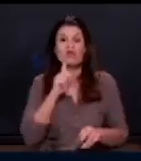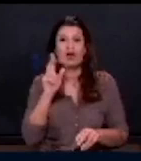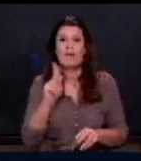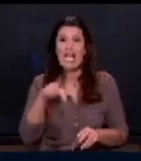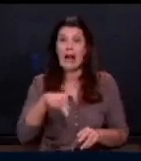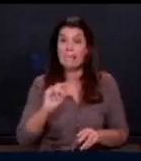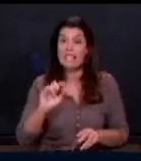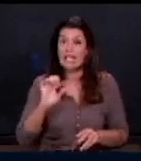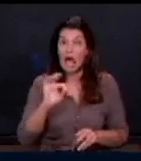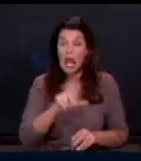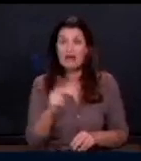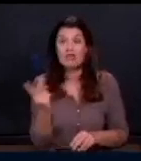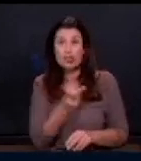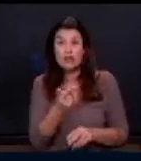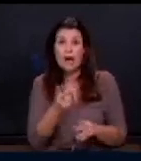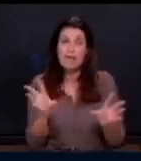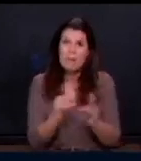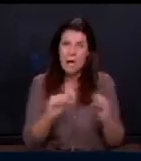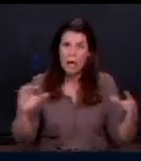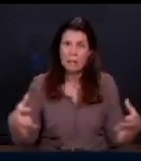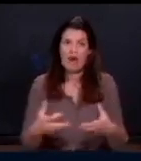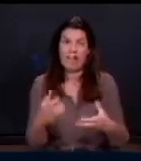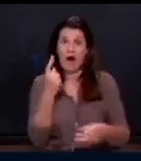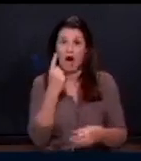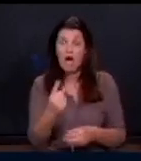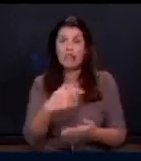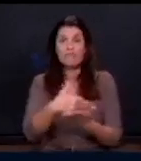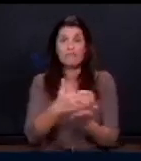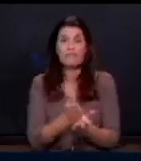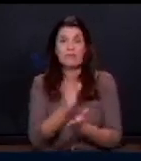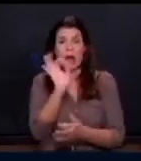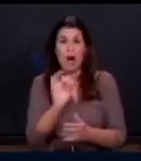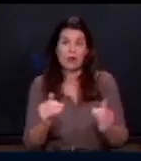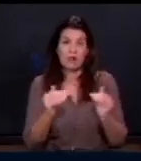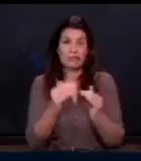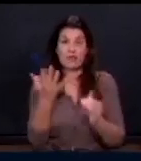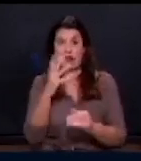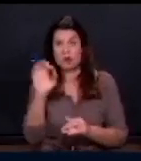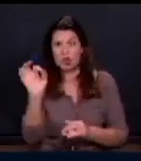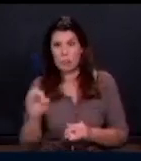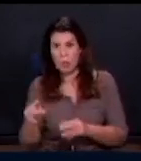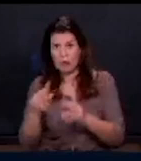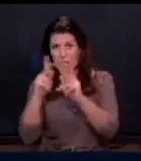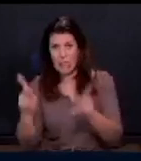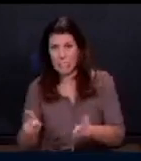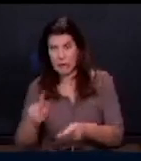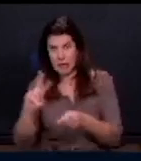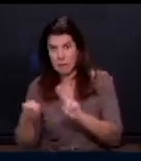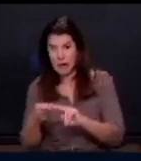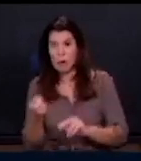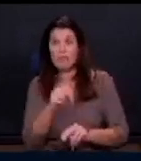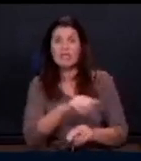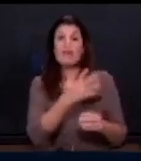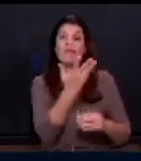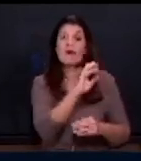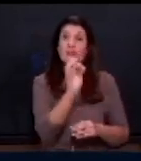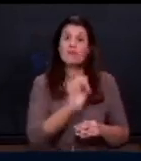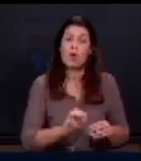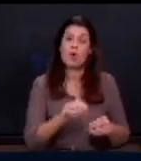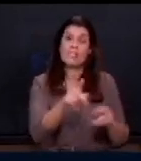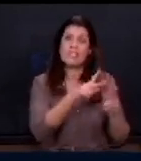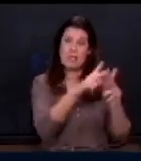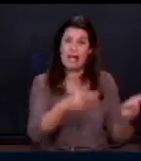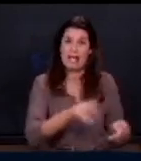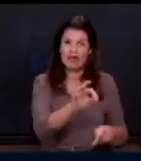מקימות חברה משותפת בה הן חולקות אחוזים זהים, 50% לקרן הבינלאומית ו-50% לאנרג'יאן. החברה